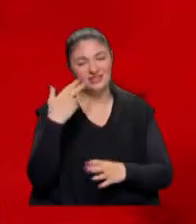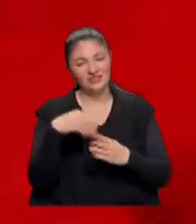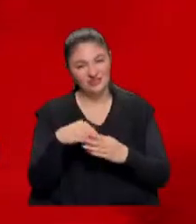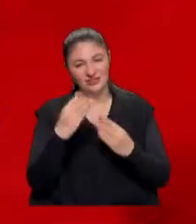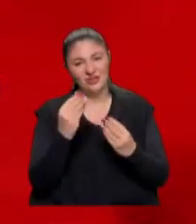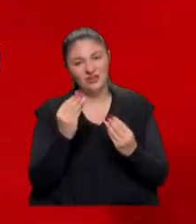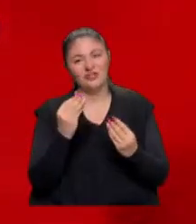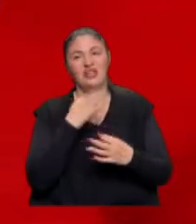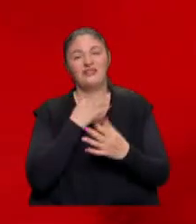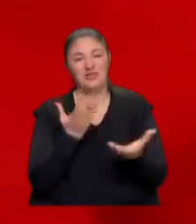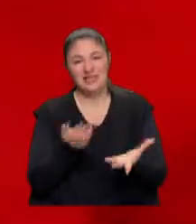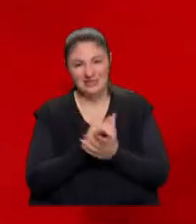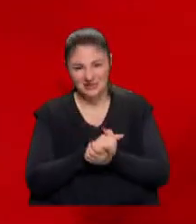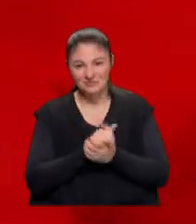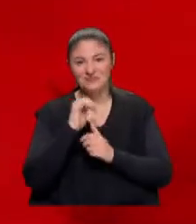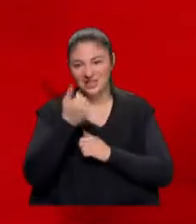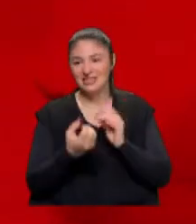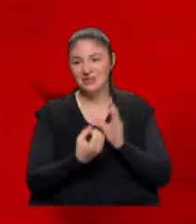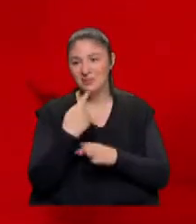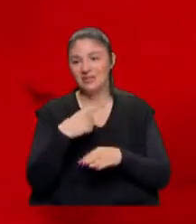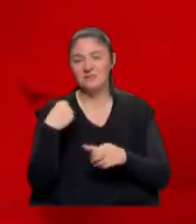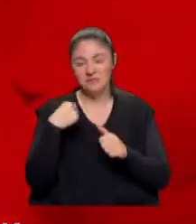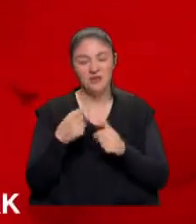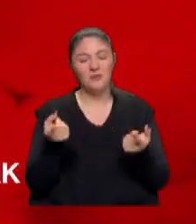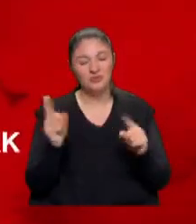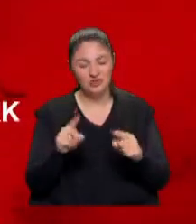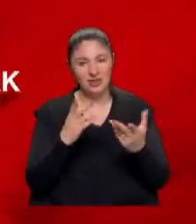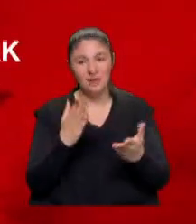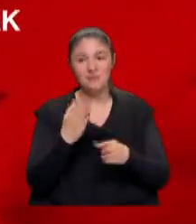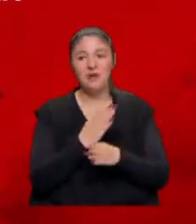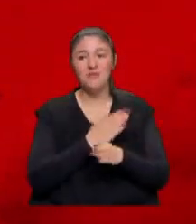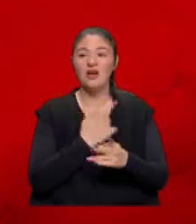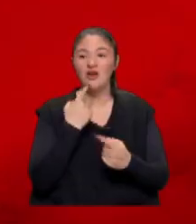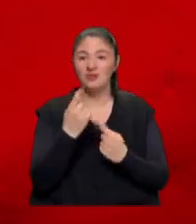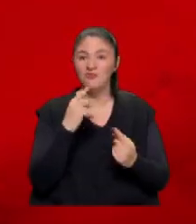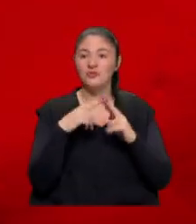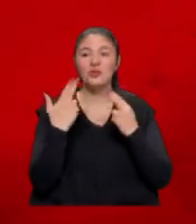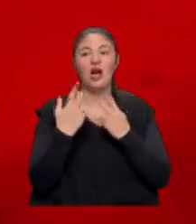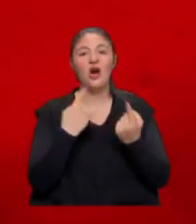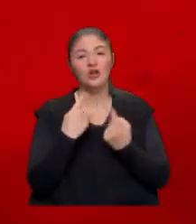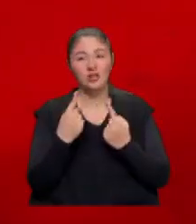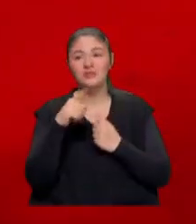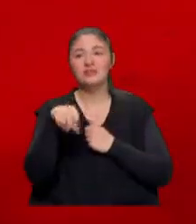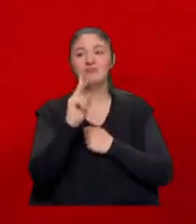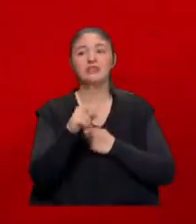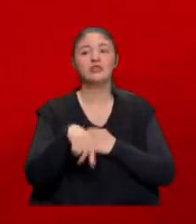için çok ama çok teşekkür ederiz. Yarın sabah yeniden buluşalım. Memleketi konuşalım, dünyayı konuşalım, sizin